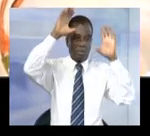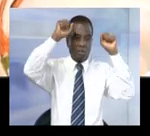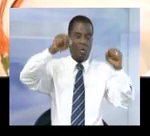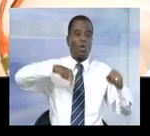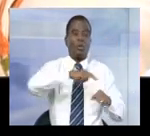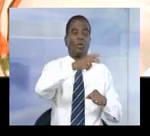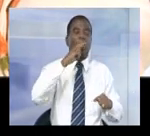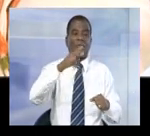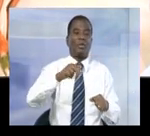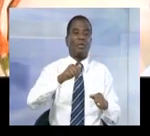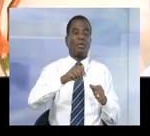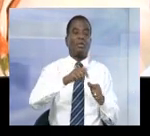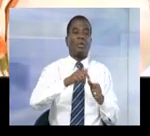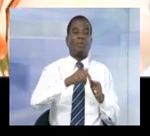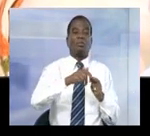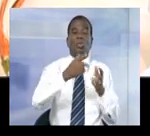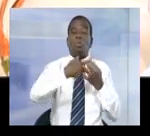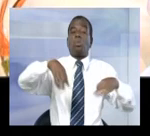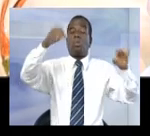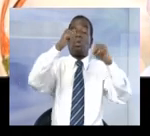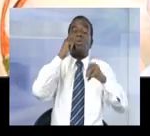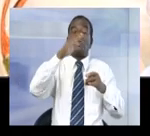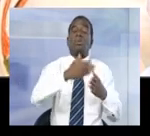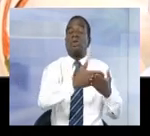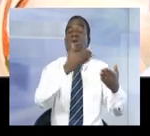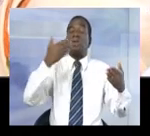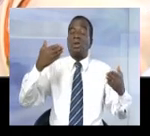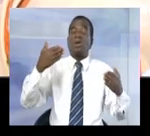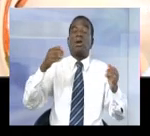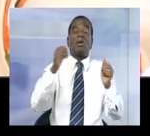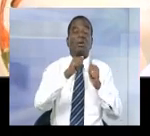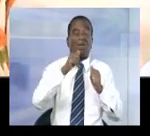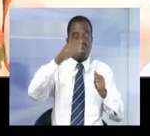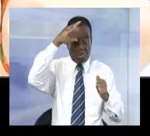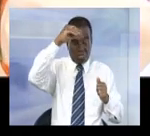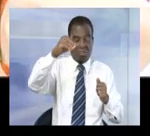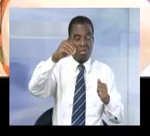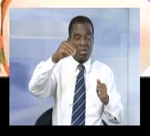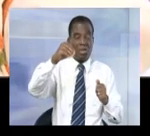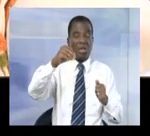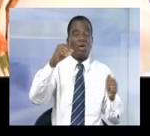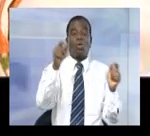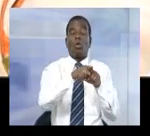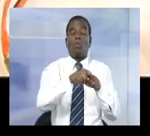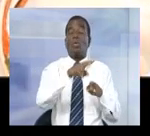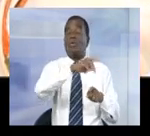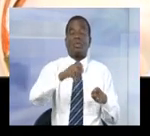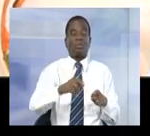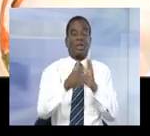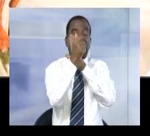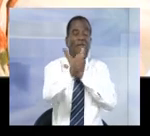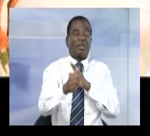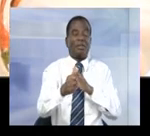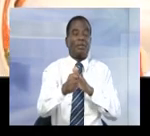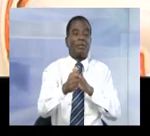vous êtes une grande dame derrière un grand homme. En votre qualité de premier soutien et de première conseillère discrète de votre